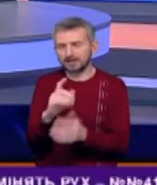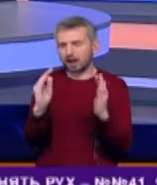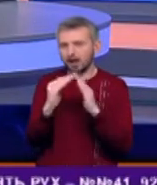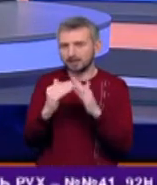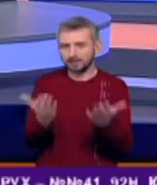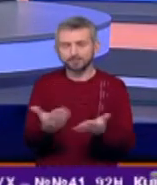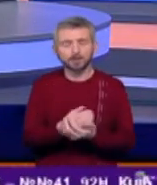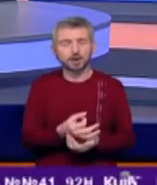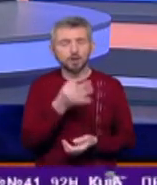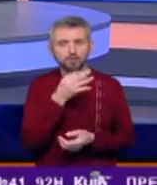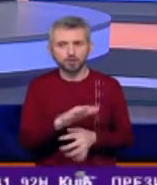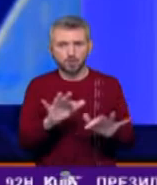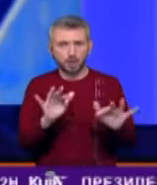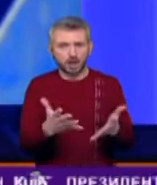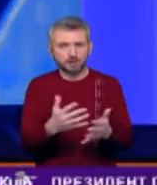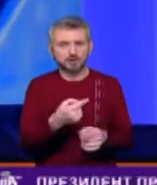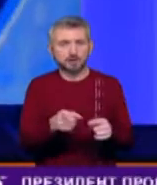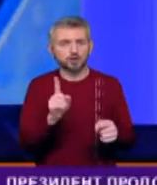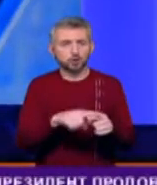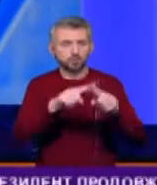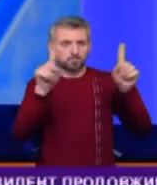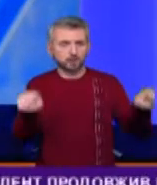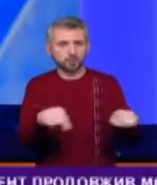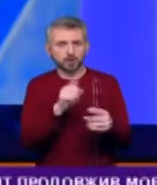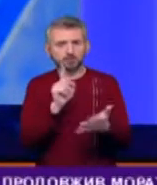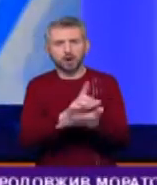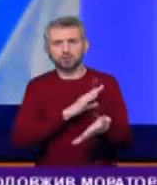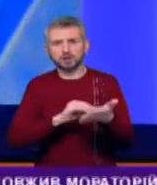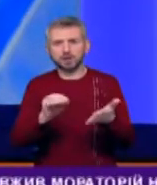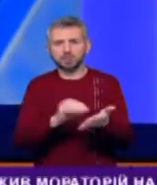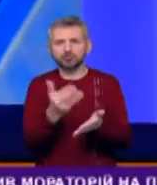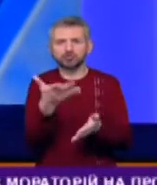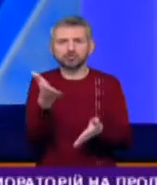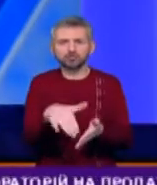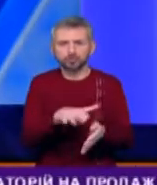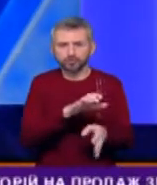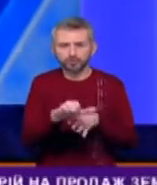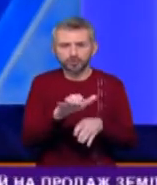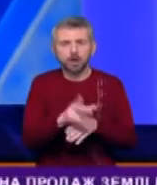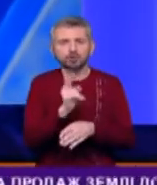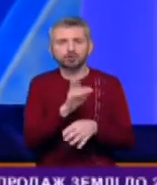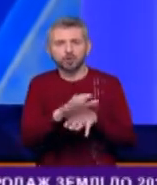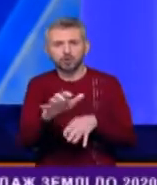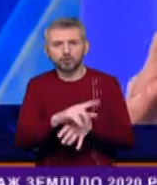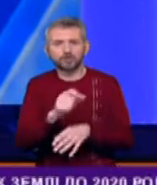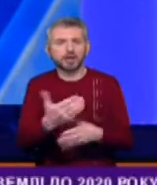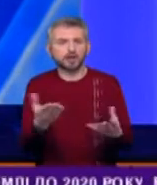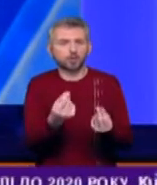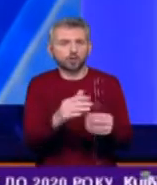будь-якому разі, дивіться, в будь-якому разі на цьому бігборді має бути написано тираж, хто його виготовив, за які кошти.